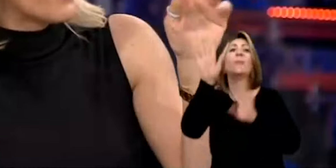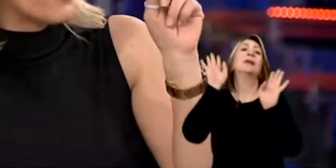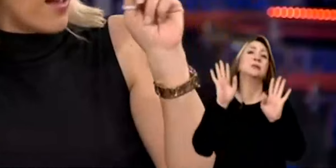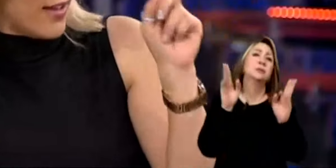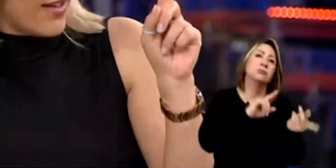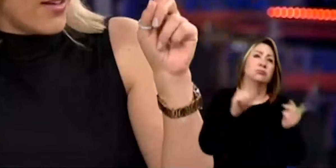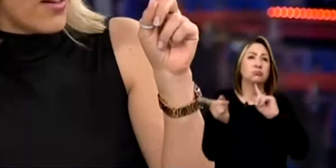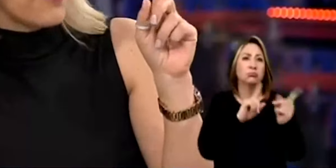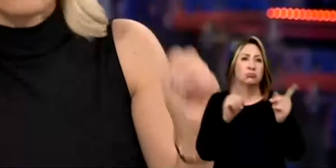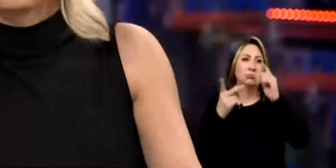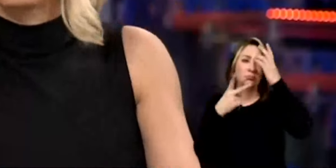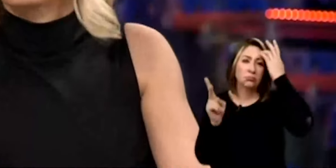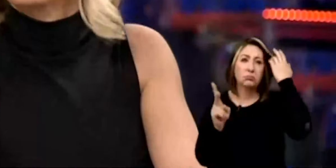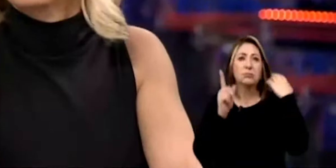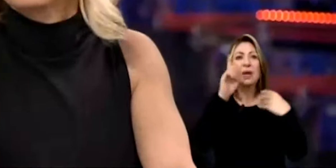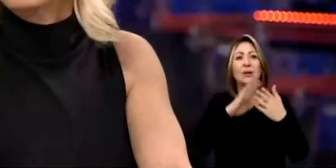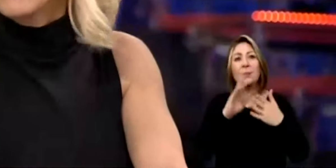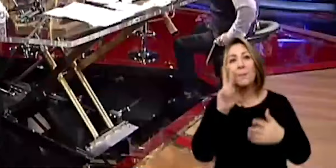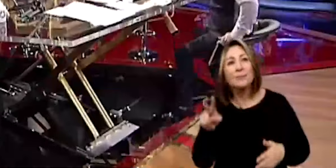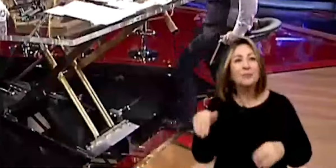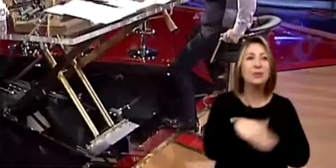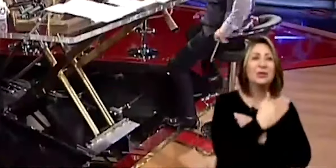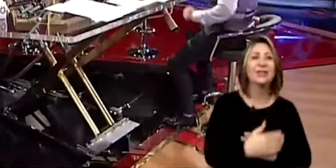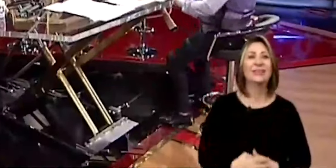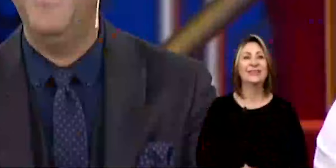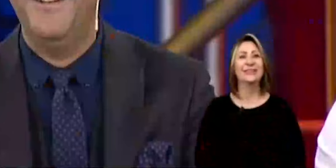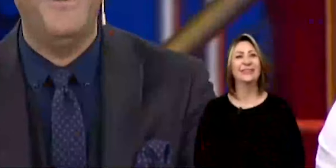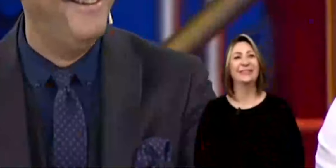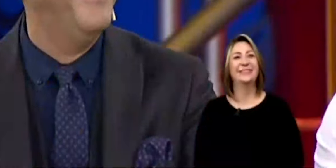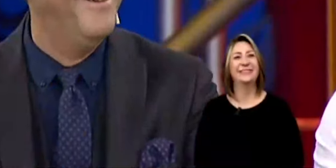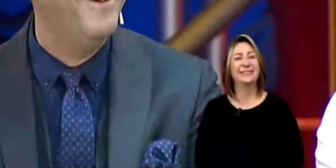de. Yani bir arkadaşa bakıp çıkıyor yani herkes.